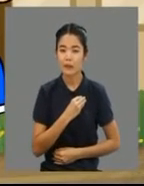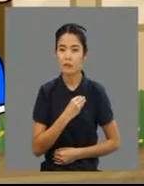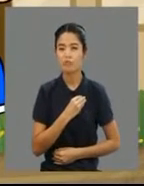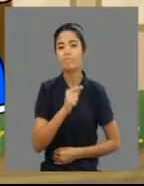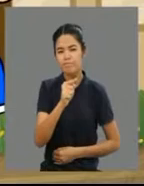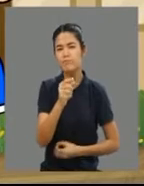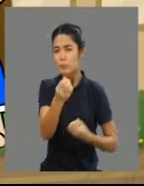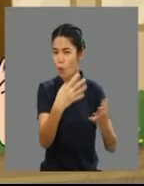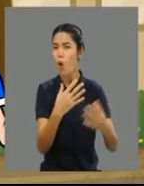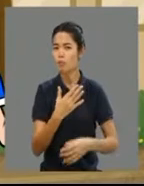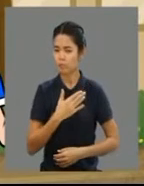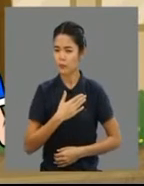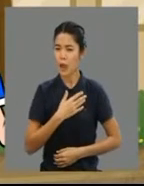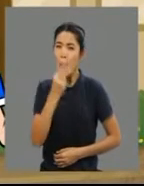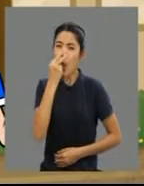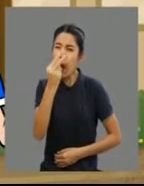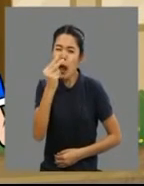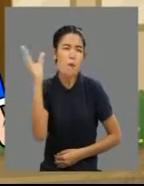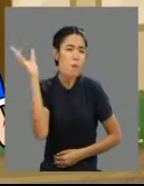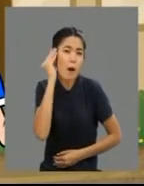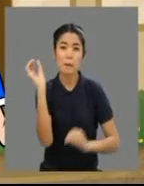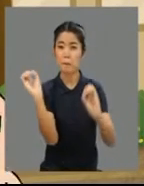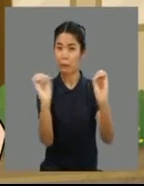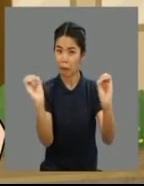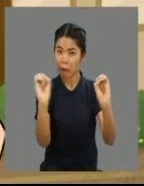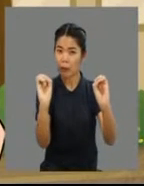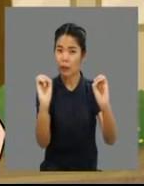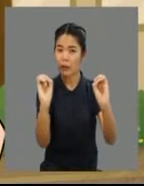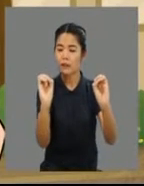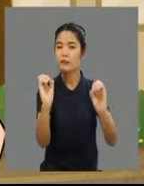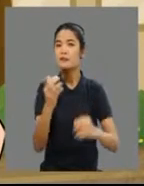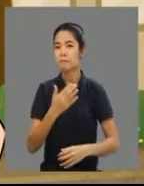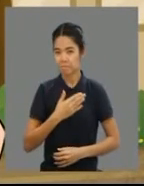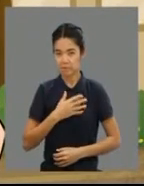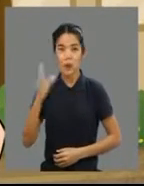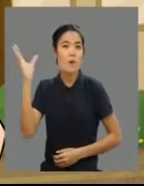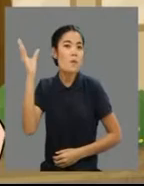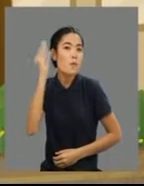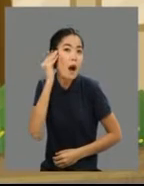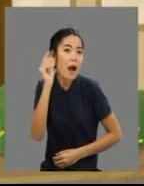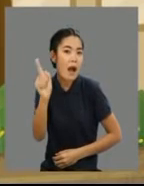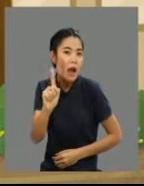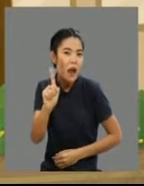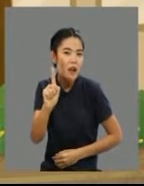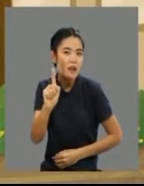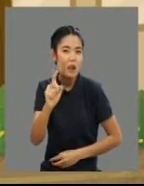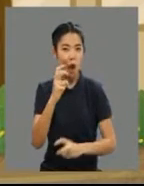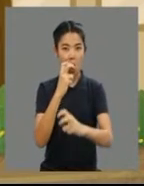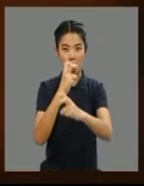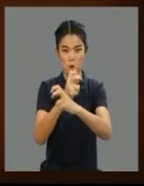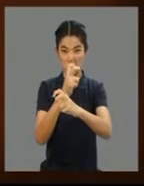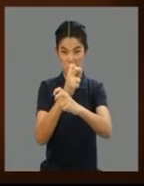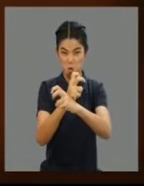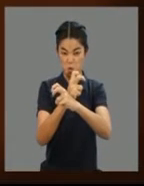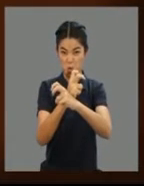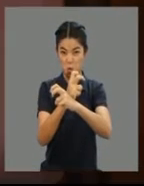หรอ เรื่องที่นายพูดมาฉันไม่เคยเห็นจะได้ยินเลยอ่ะ นี่แต่ฉันเคยได้ยินมาว่ามีโครงกระดูกค